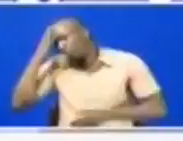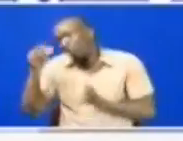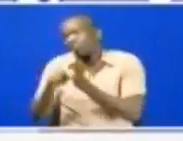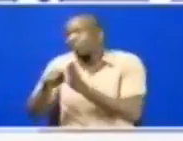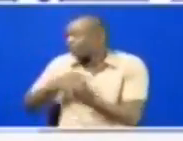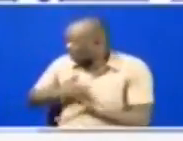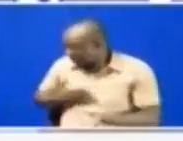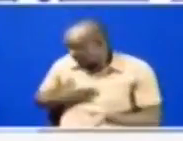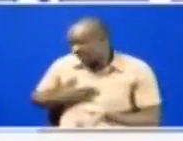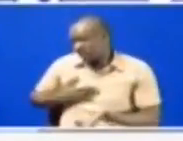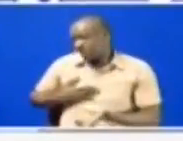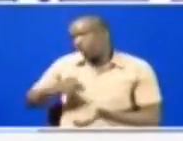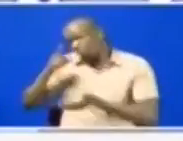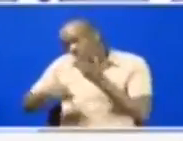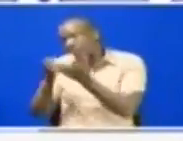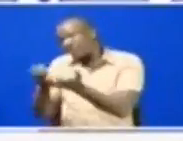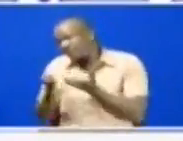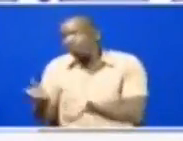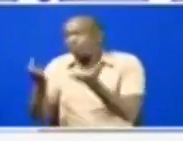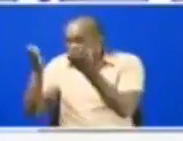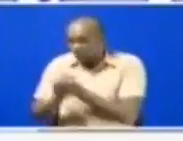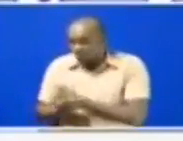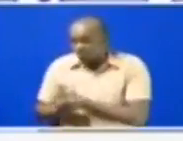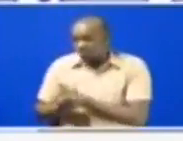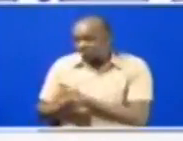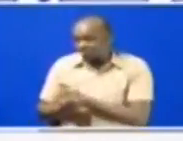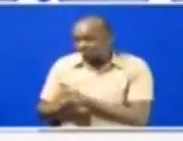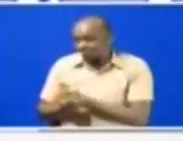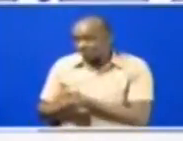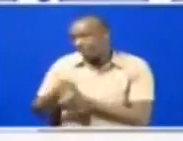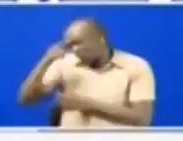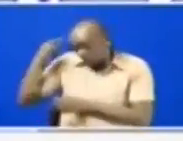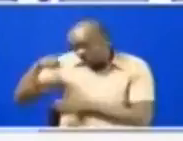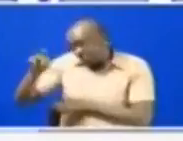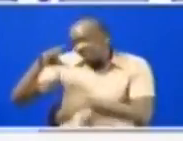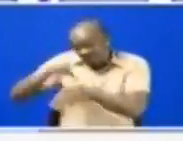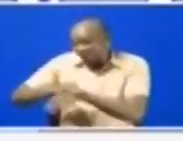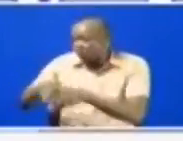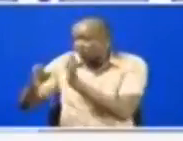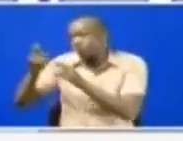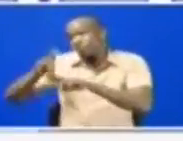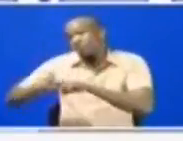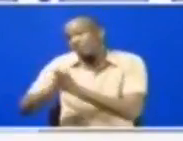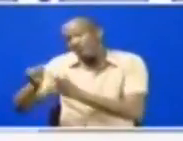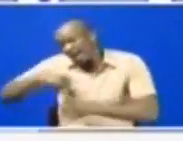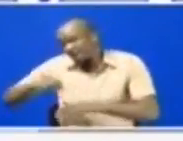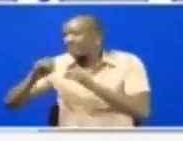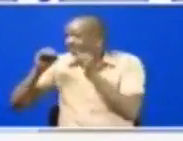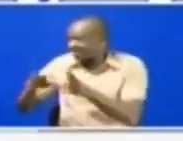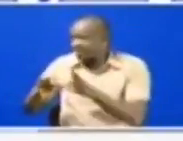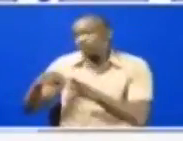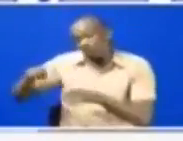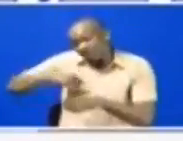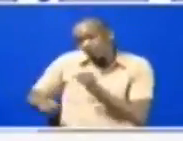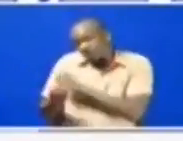zao ni nini ama nini inastahili. Sisi tunasema ati wakuwa natutetea. Manake wakuwa napata ile nafasi ya kukaa na wachezaji